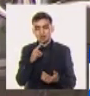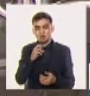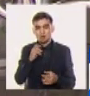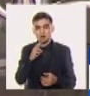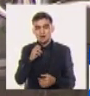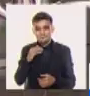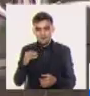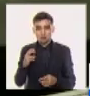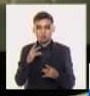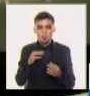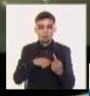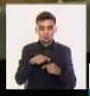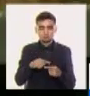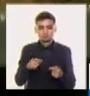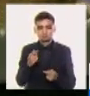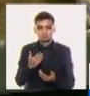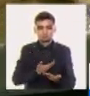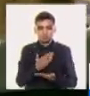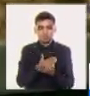равно бизнес выживает.